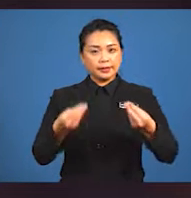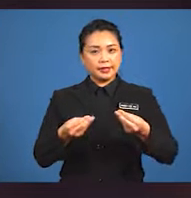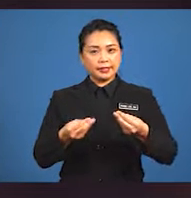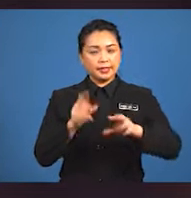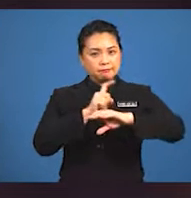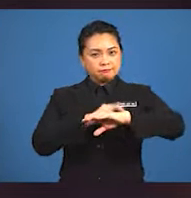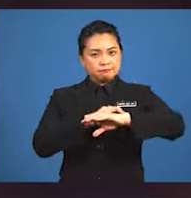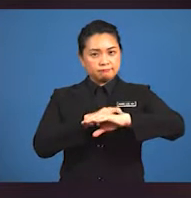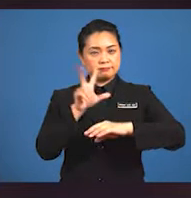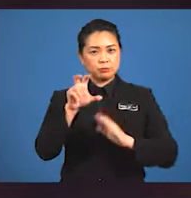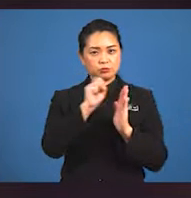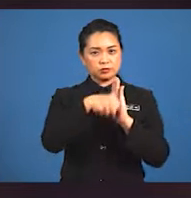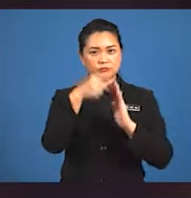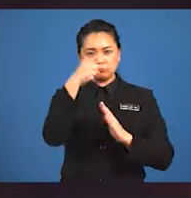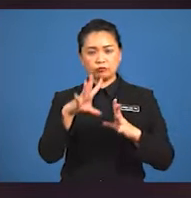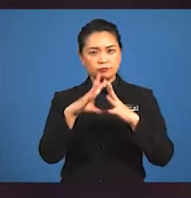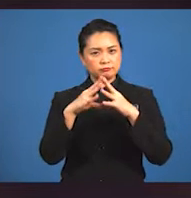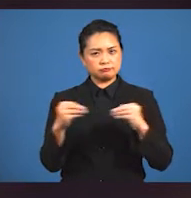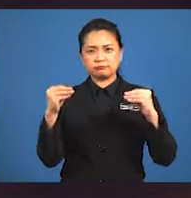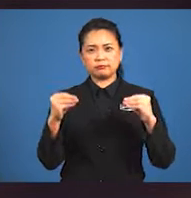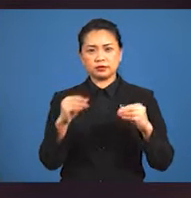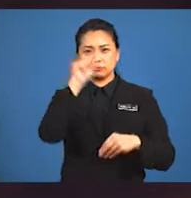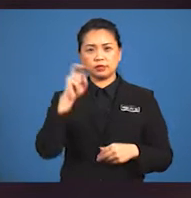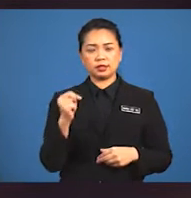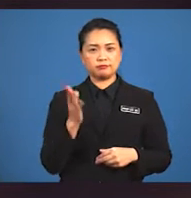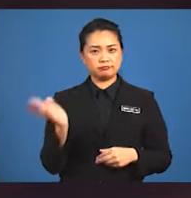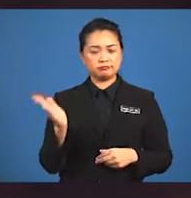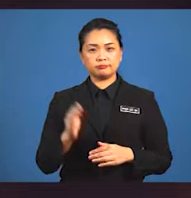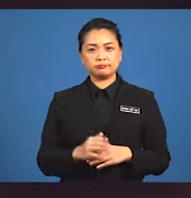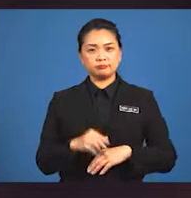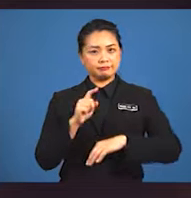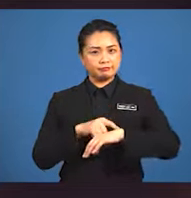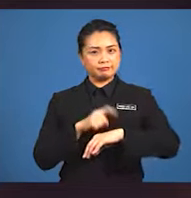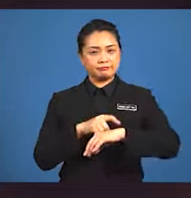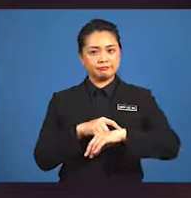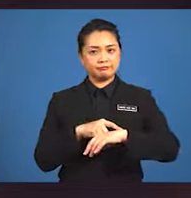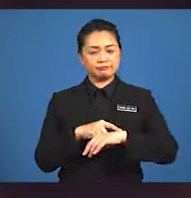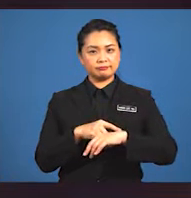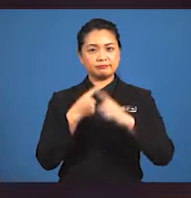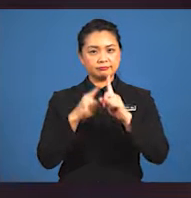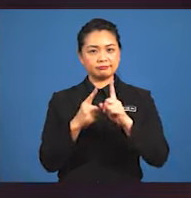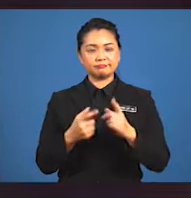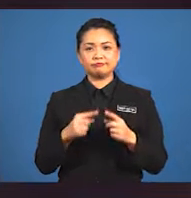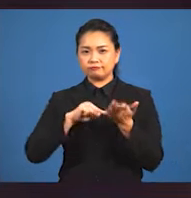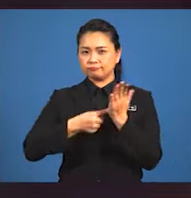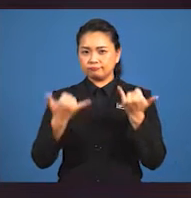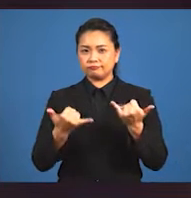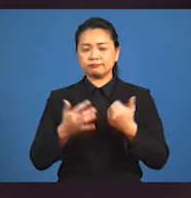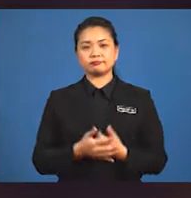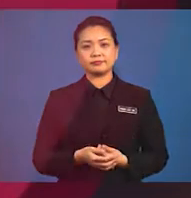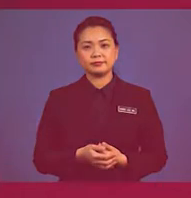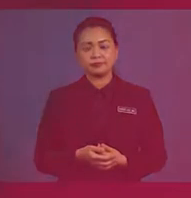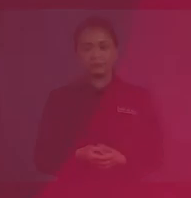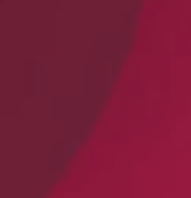diberi 30 saat untuk menyelesaikan soalan ini. Masa menjawab bermula sekarang.